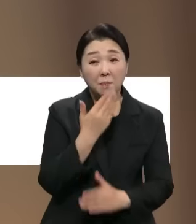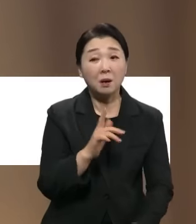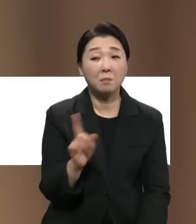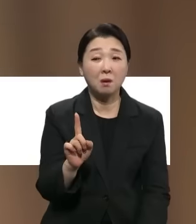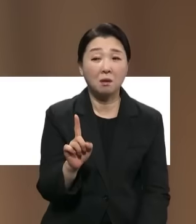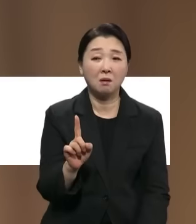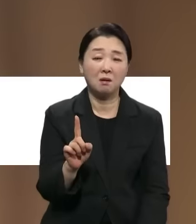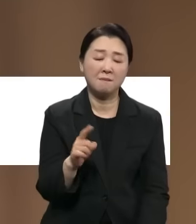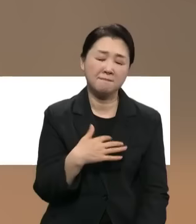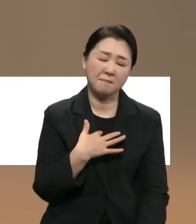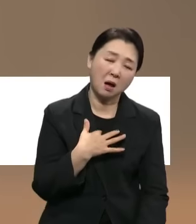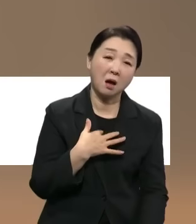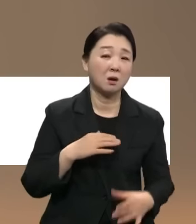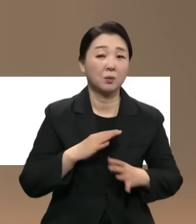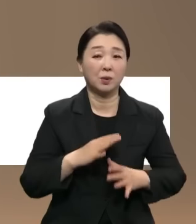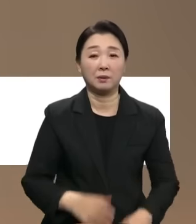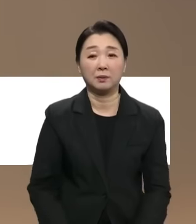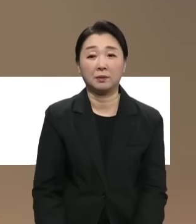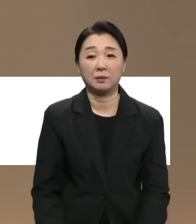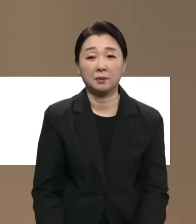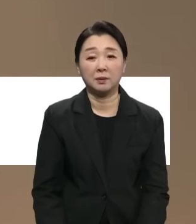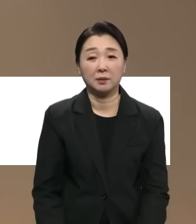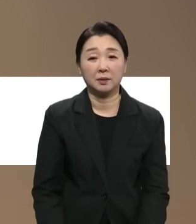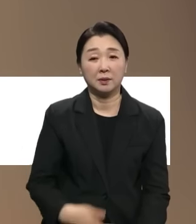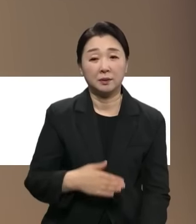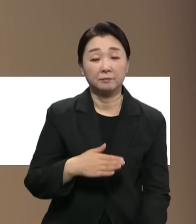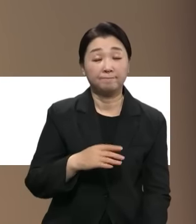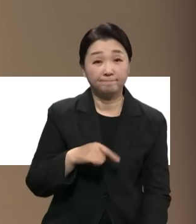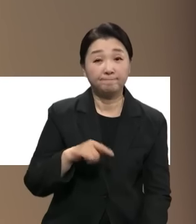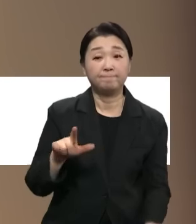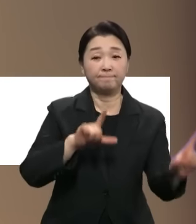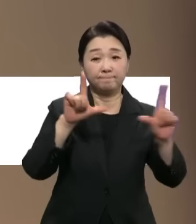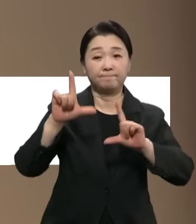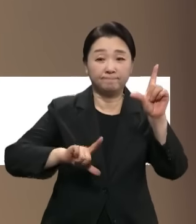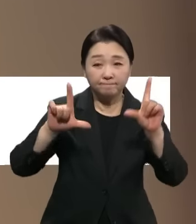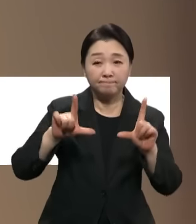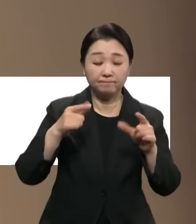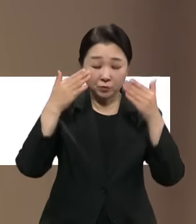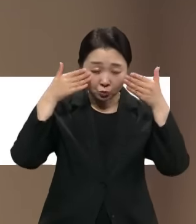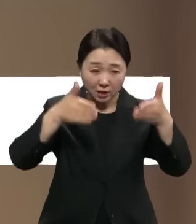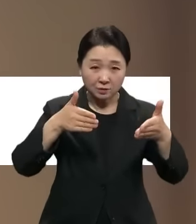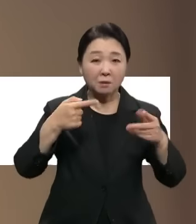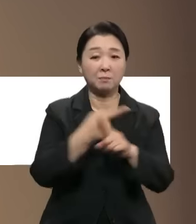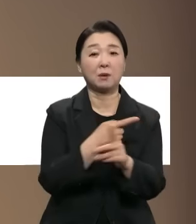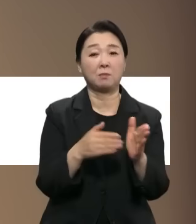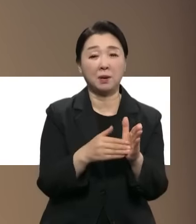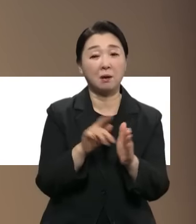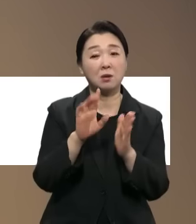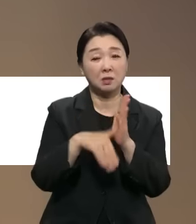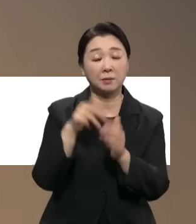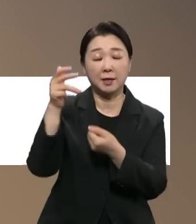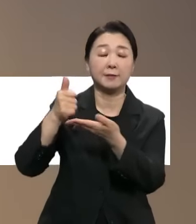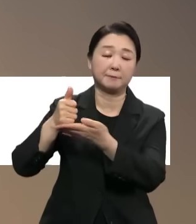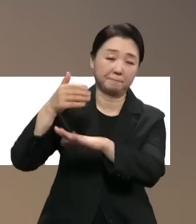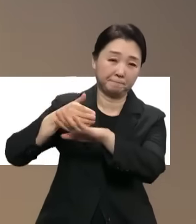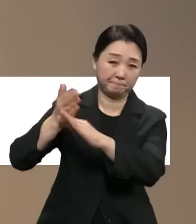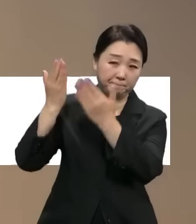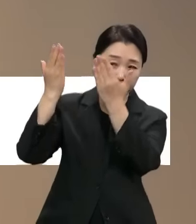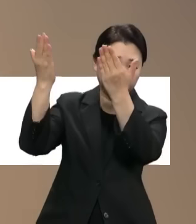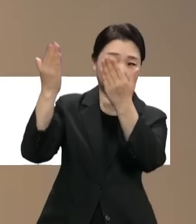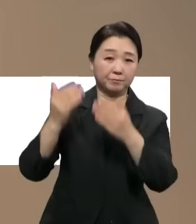How does that happen? It changes your attitude, your viewpoint on life. You appreciate